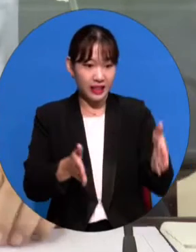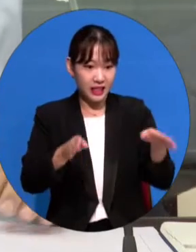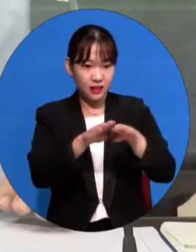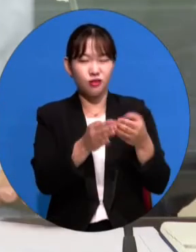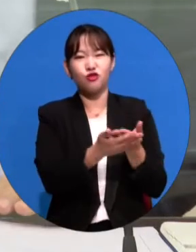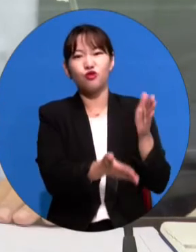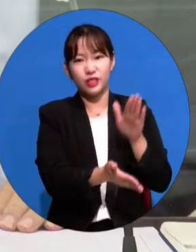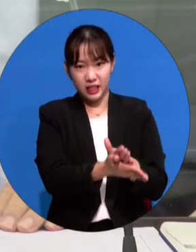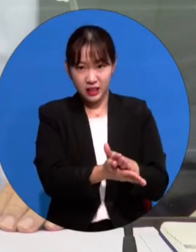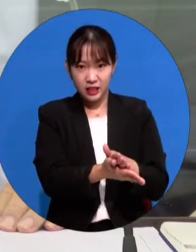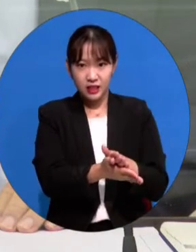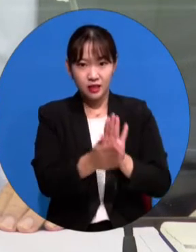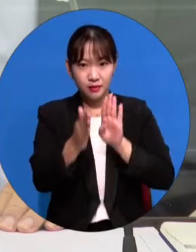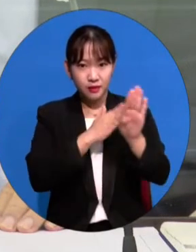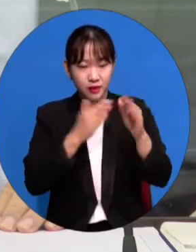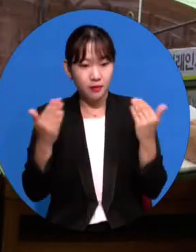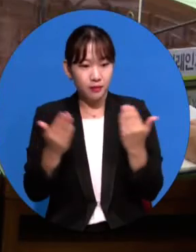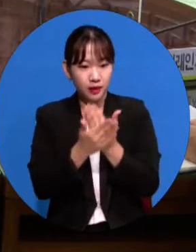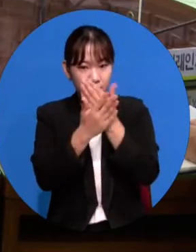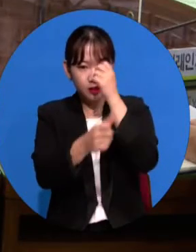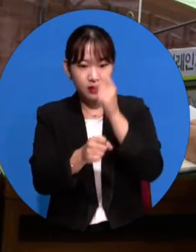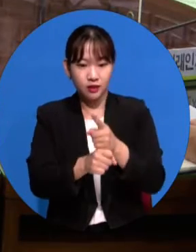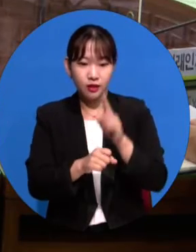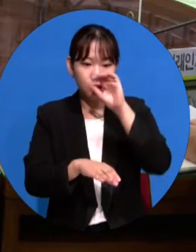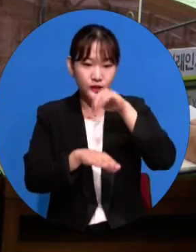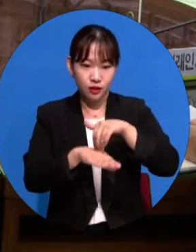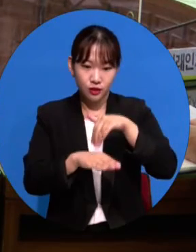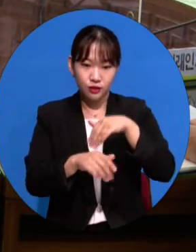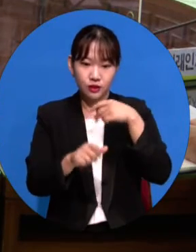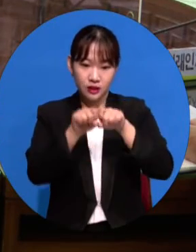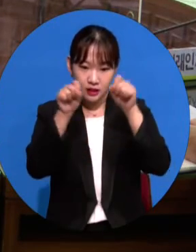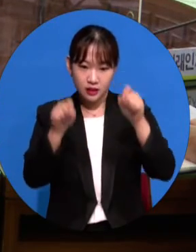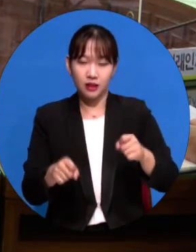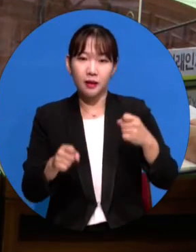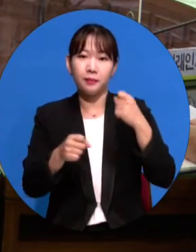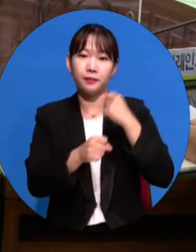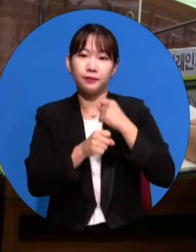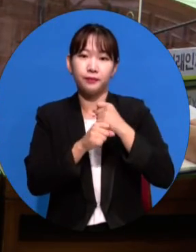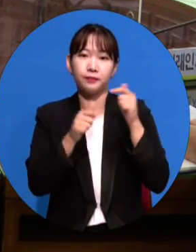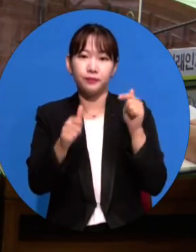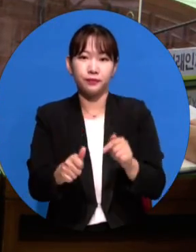현대화하고 미래지향적인 연수 시스템 구축도 요청했습니다